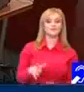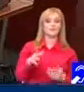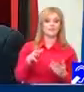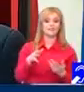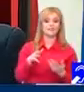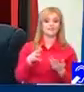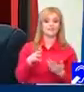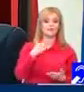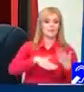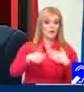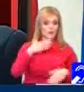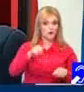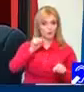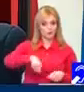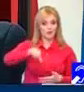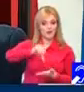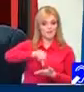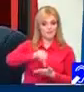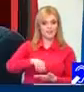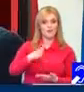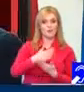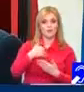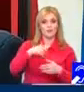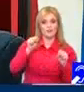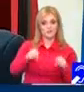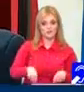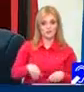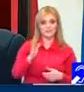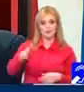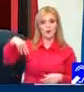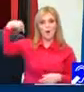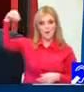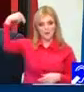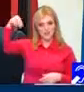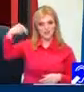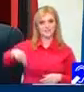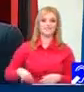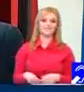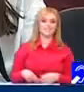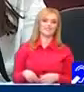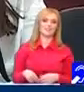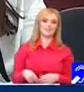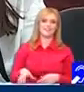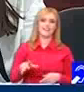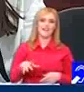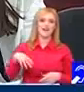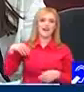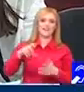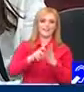electoral dedicat. Mă bucur că am asistat și am avut onoarea să fiu președinte cadrul alegerilor, simulării de alegeri clasa